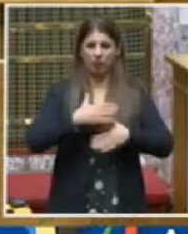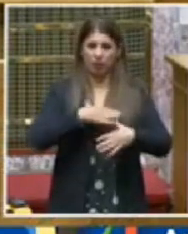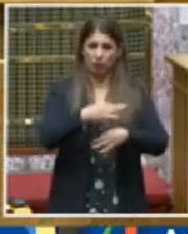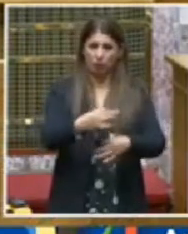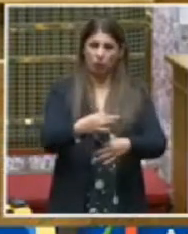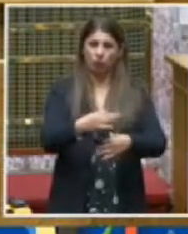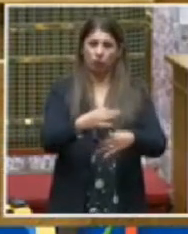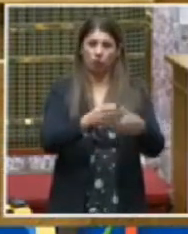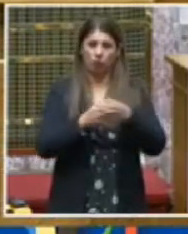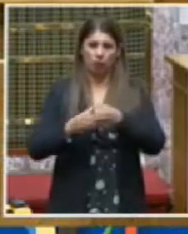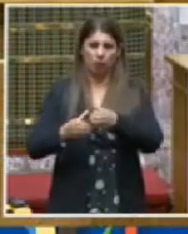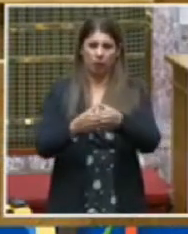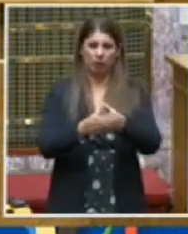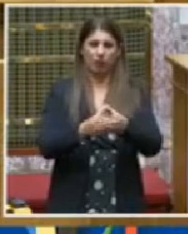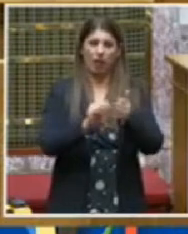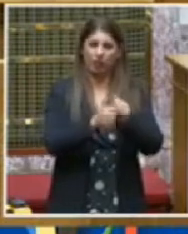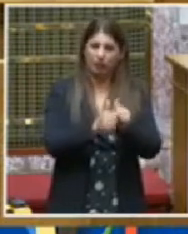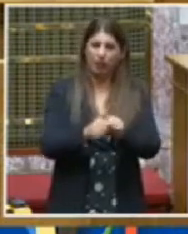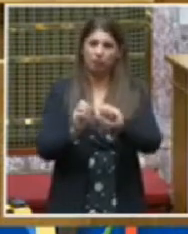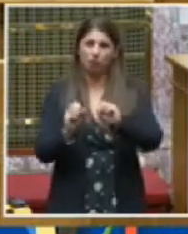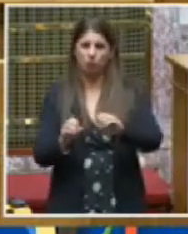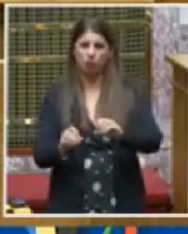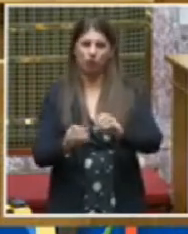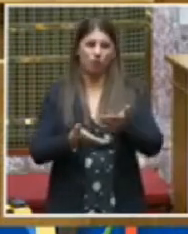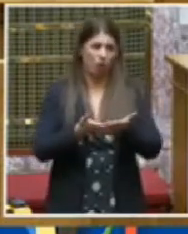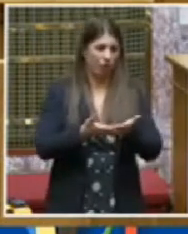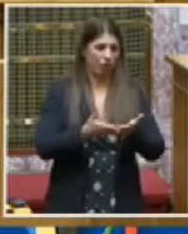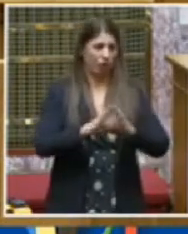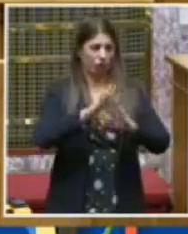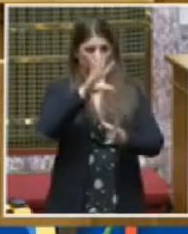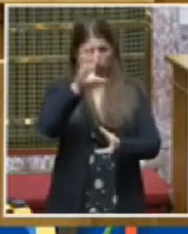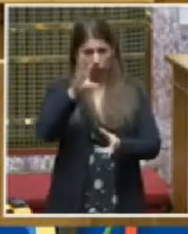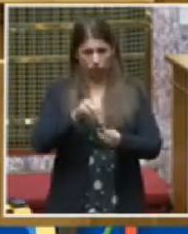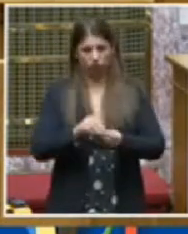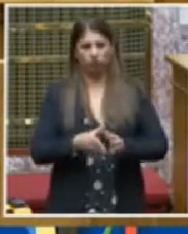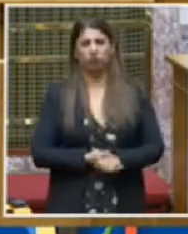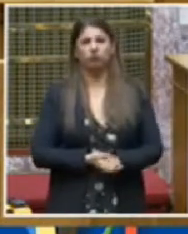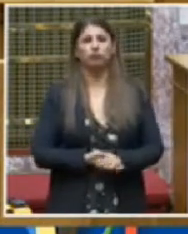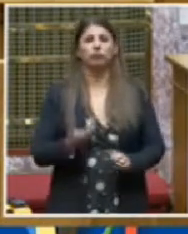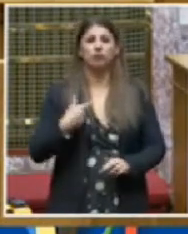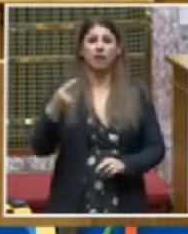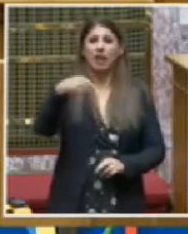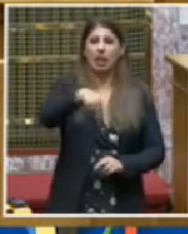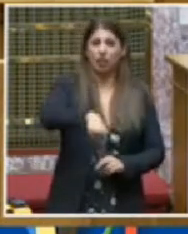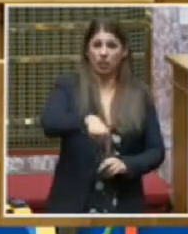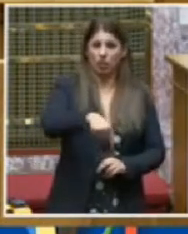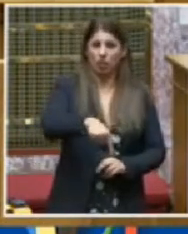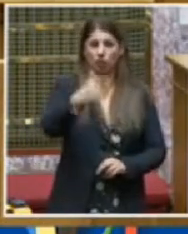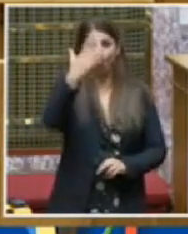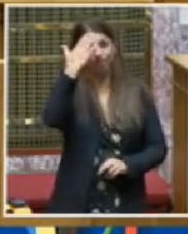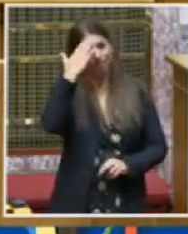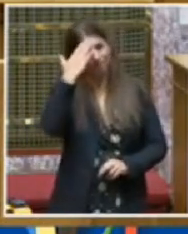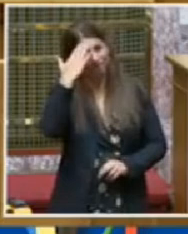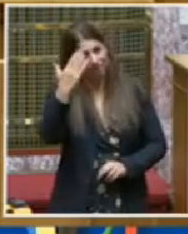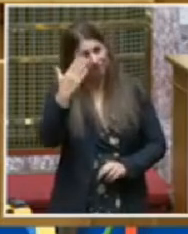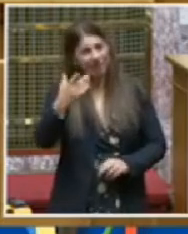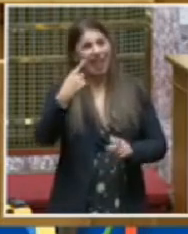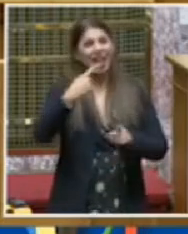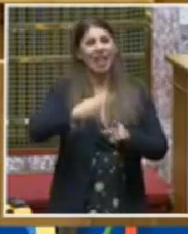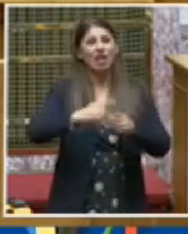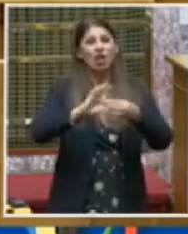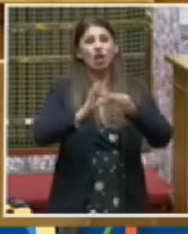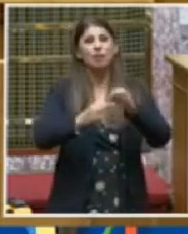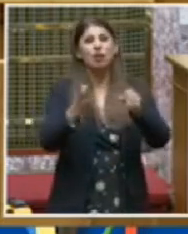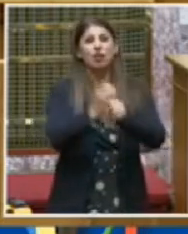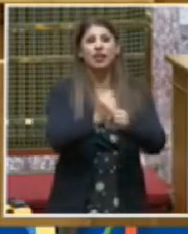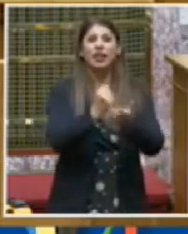αγαπητοί αθλητές, αγαπητοί προπονητές, βοηθοί. Είμαστε σήμερα εδώ για να τιμήσουμε τους Έλληνες Ολυμπιονίκες